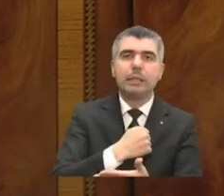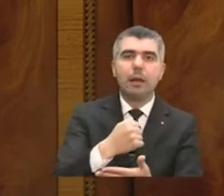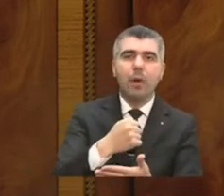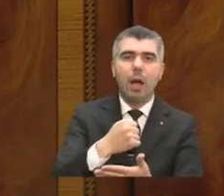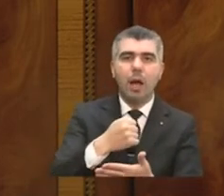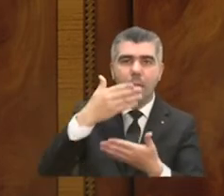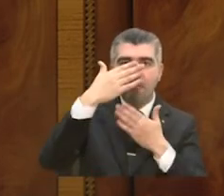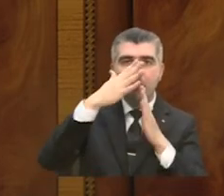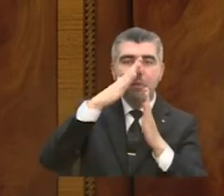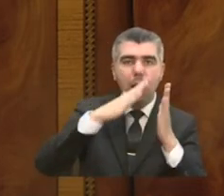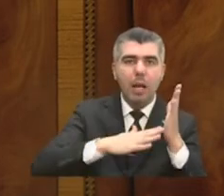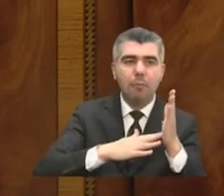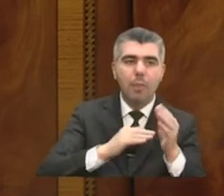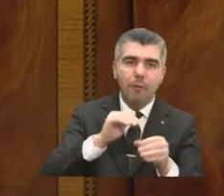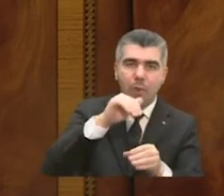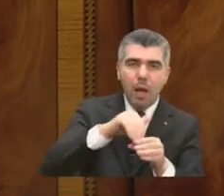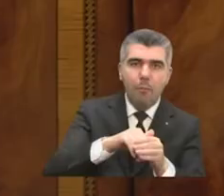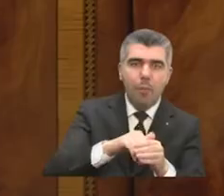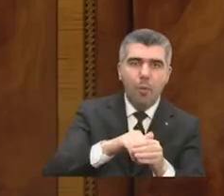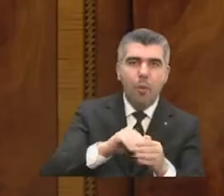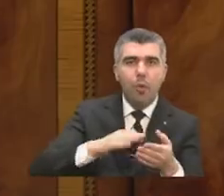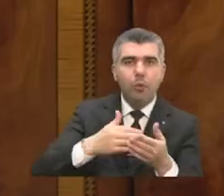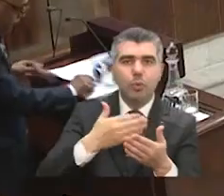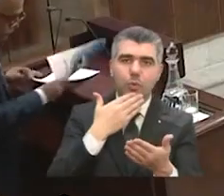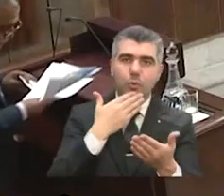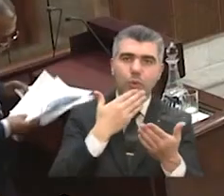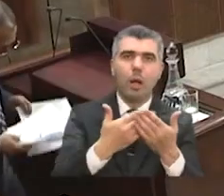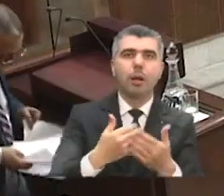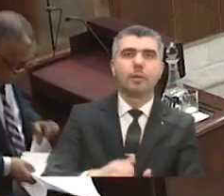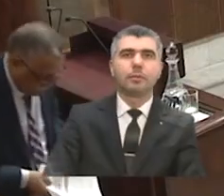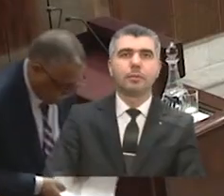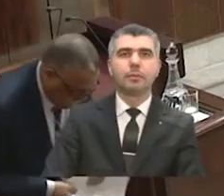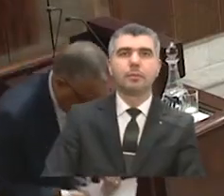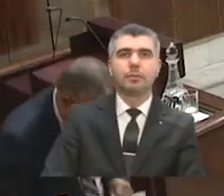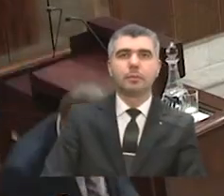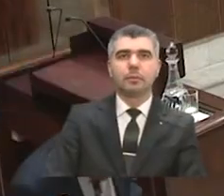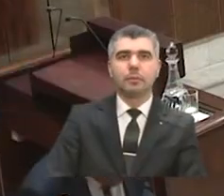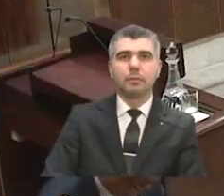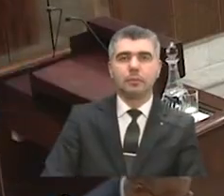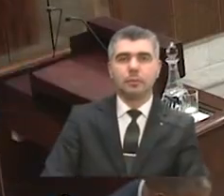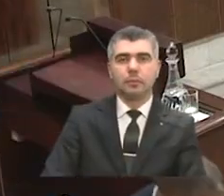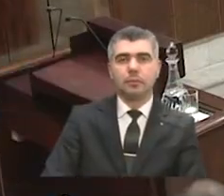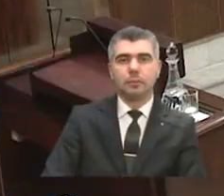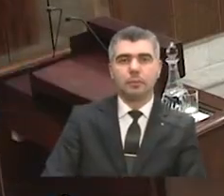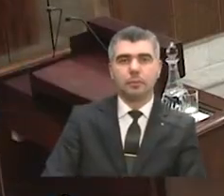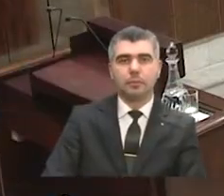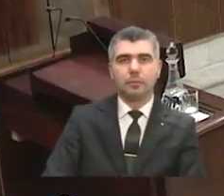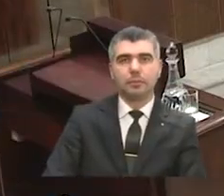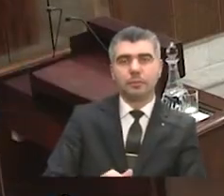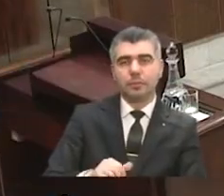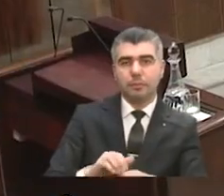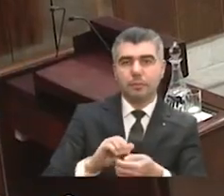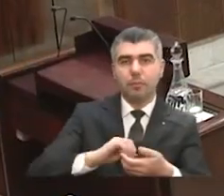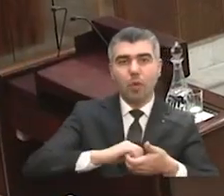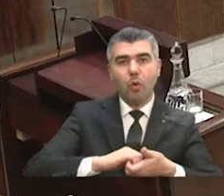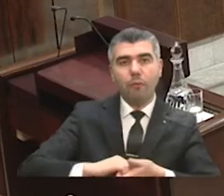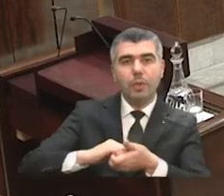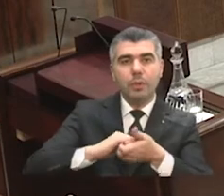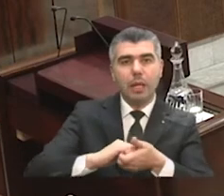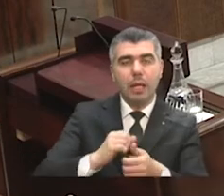un cadre de coordination pour défendre nos intérêts au niveau national et